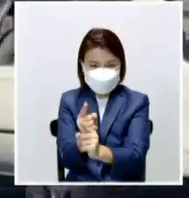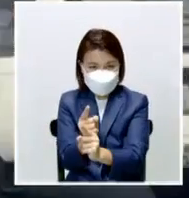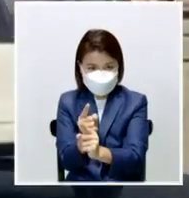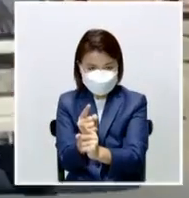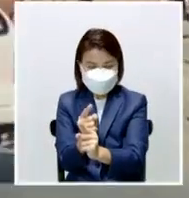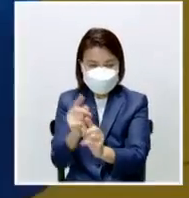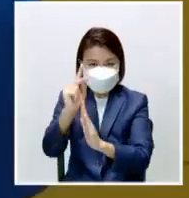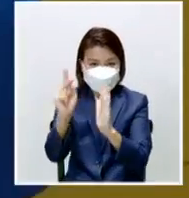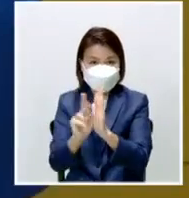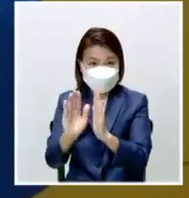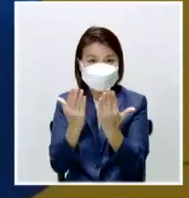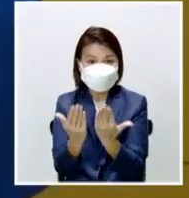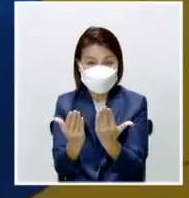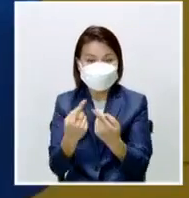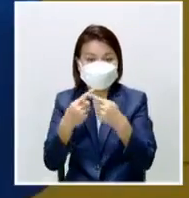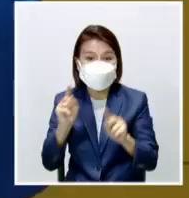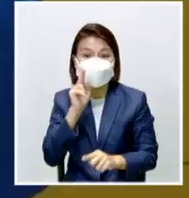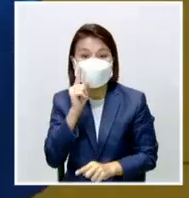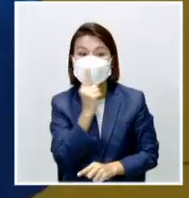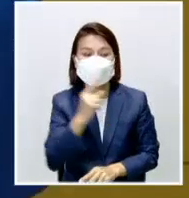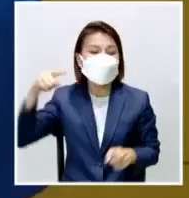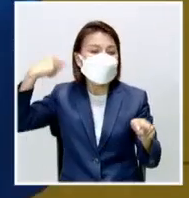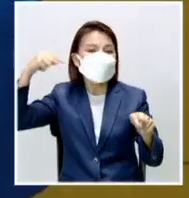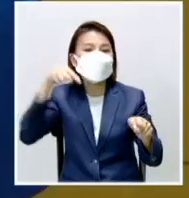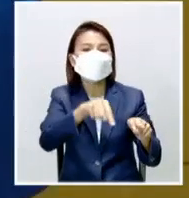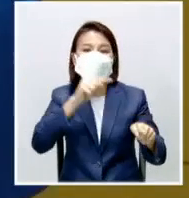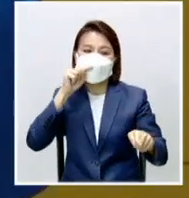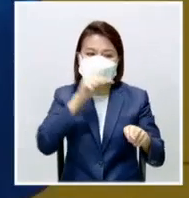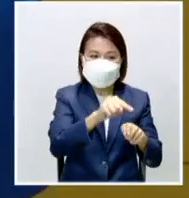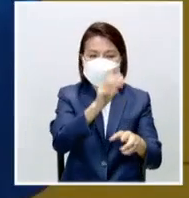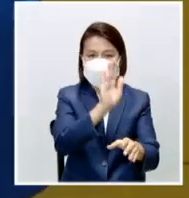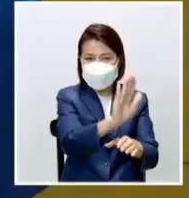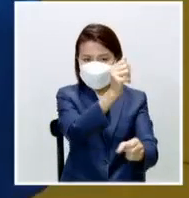แต่ว่าล่าสุดกลับมีรายงานข่าวว่าผู้หญิงหลายคนถูกสั่งห้ามทำงาน